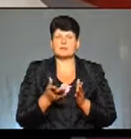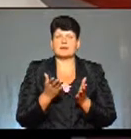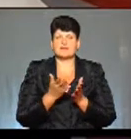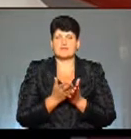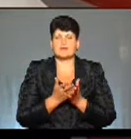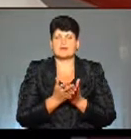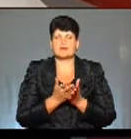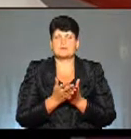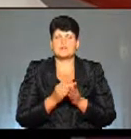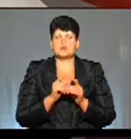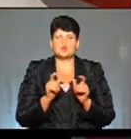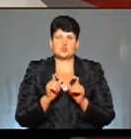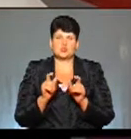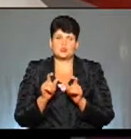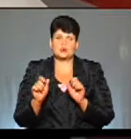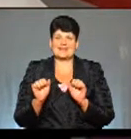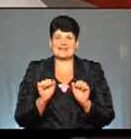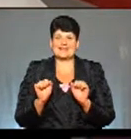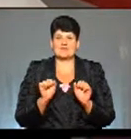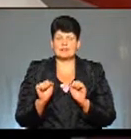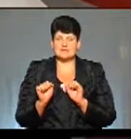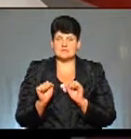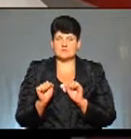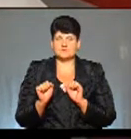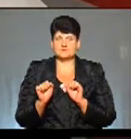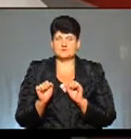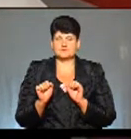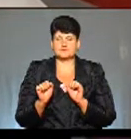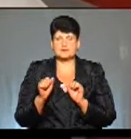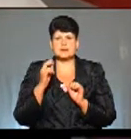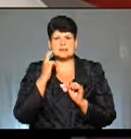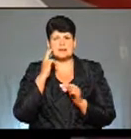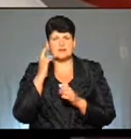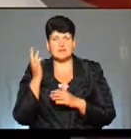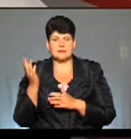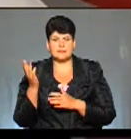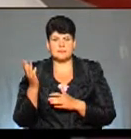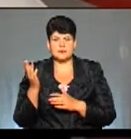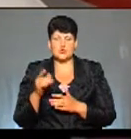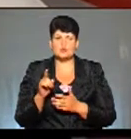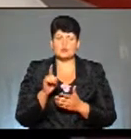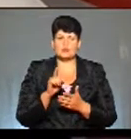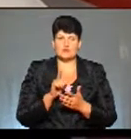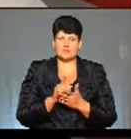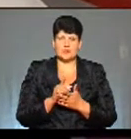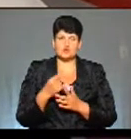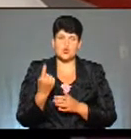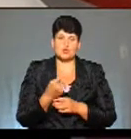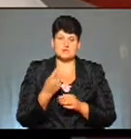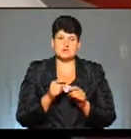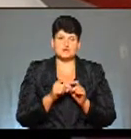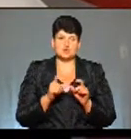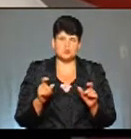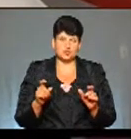скажімо так, такі структури, де керівництво з Києва там зобов'язує, наприклад, обласні структури, структури,